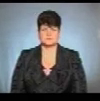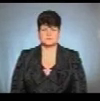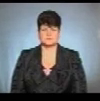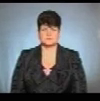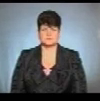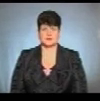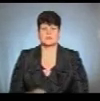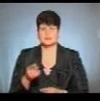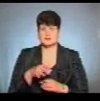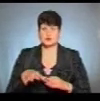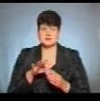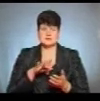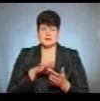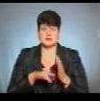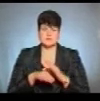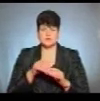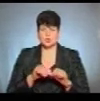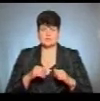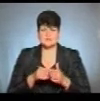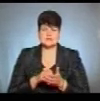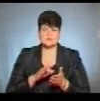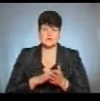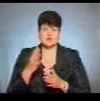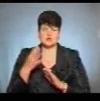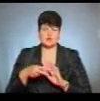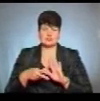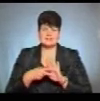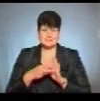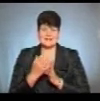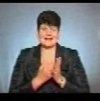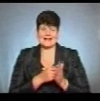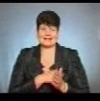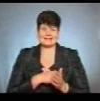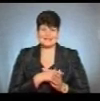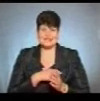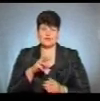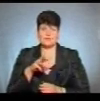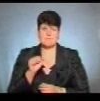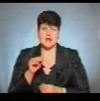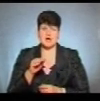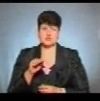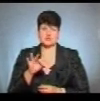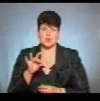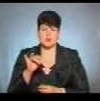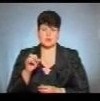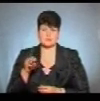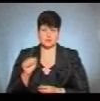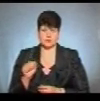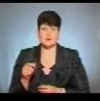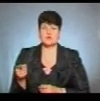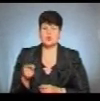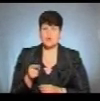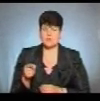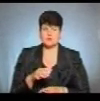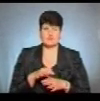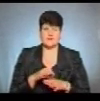На Тернопільщині Центральна виборча комісія зареєструвала 47 кандидатів-мажоритарників. У Тернополі провели